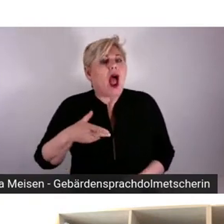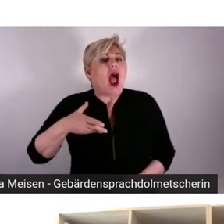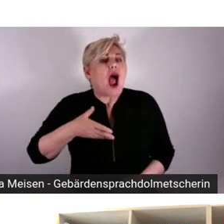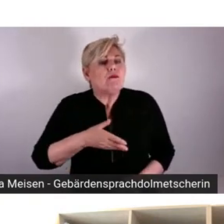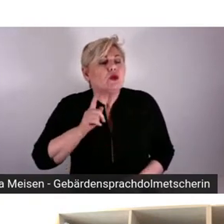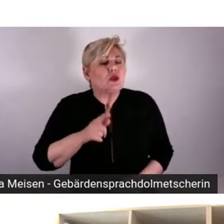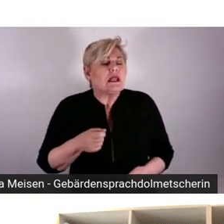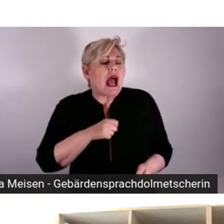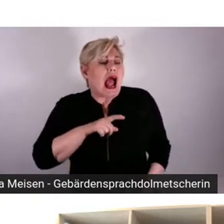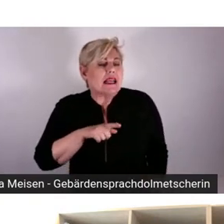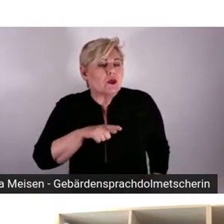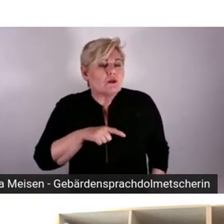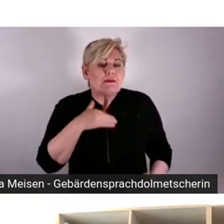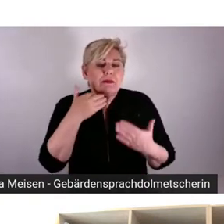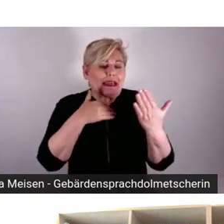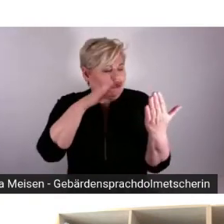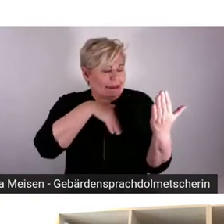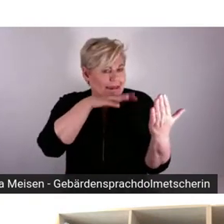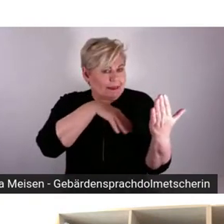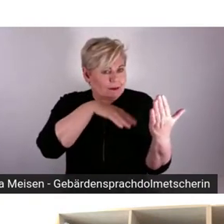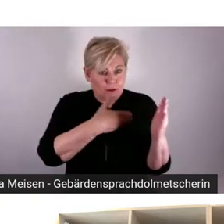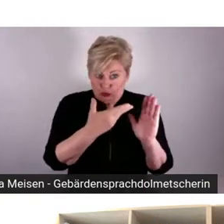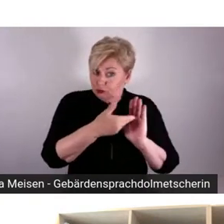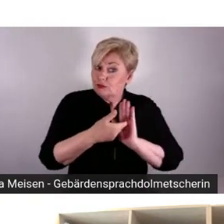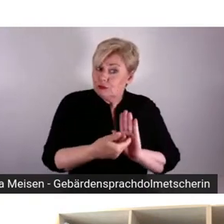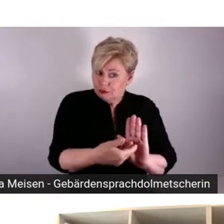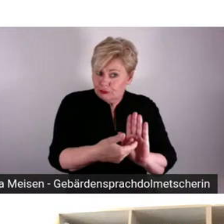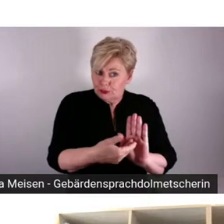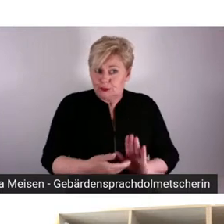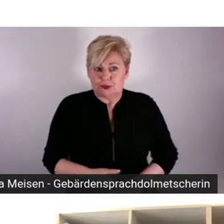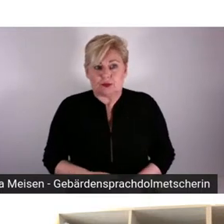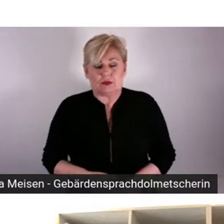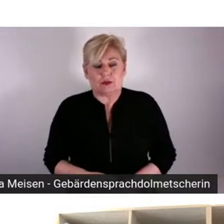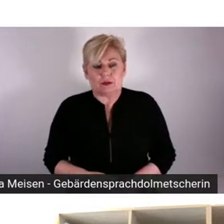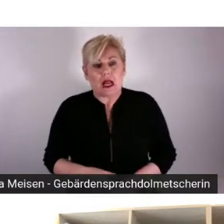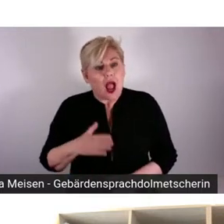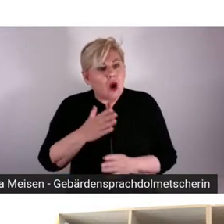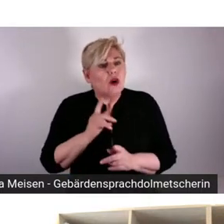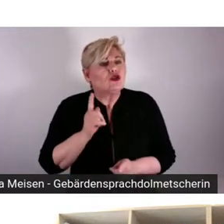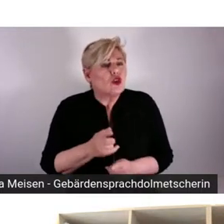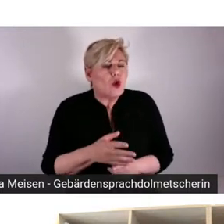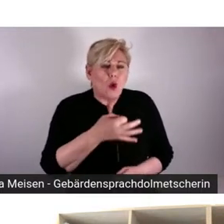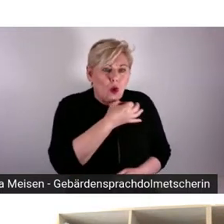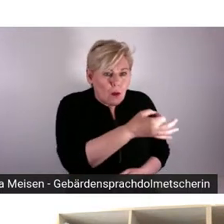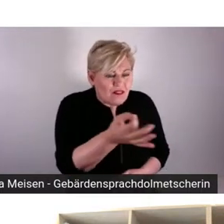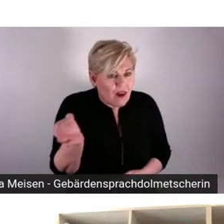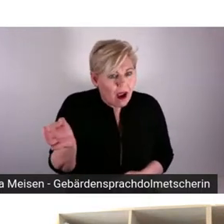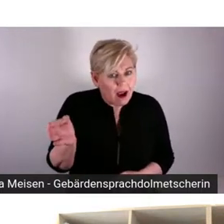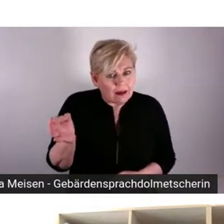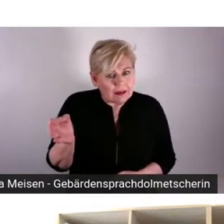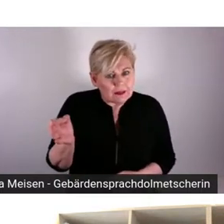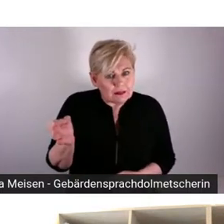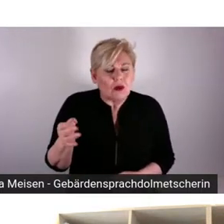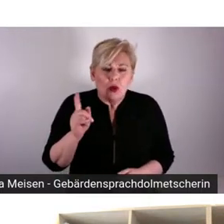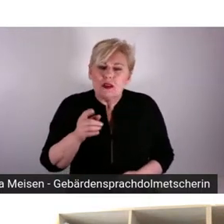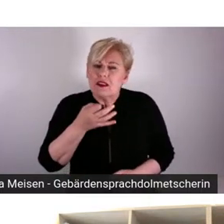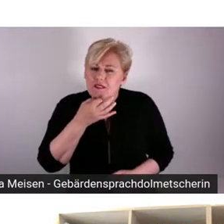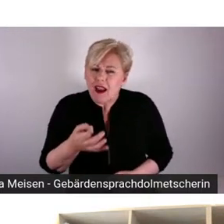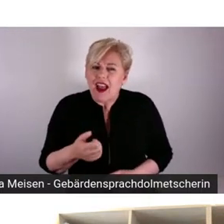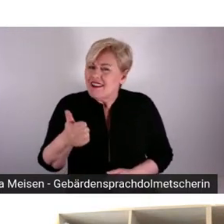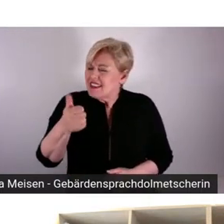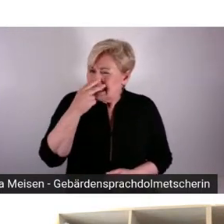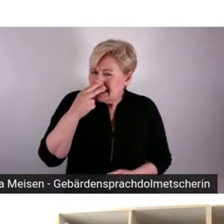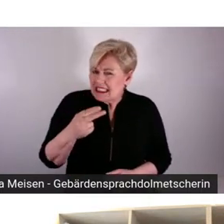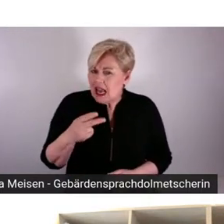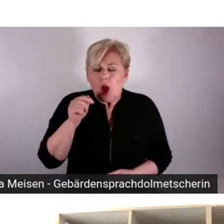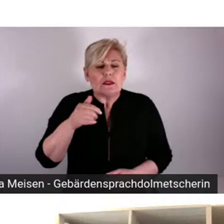Reichtumsbericht vorgelegt. Und da hat sie auch Umfragen in Auftrag gegeben, die repräsentativ waren und danach gefragt, wie sieht es denn